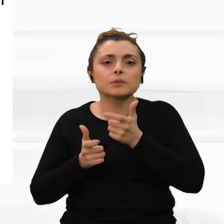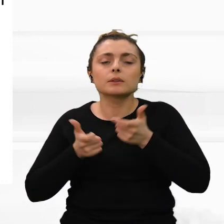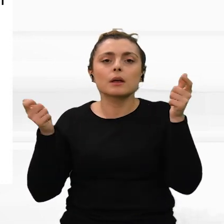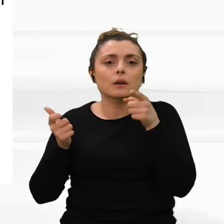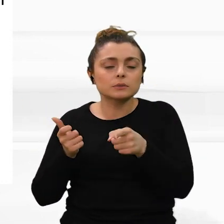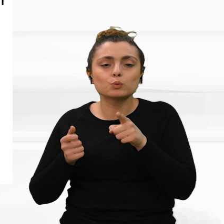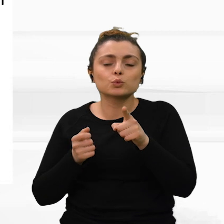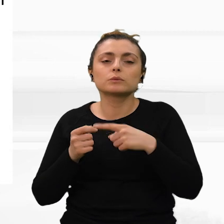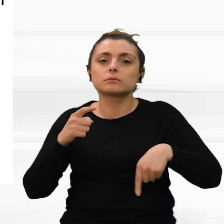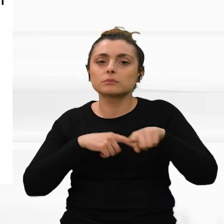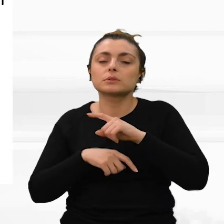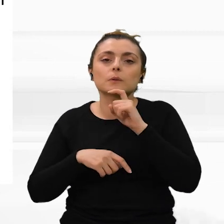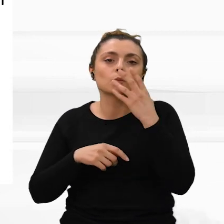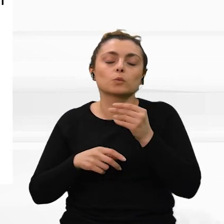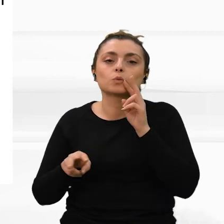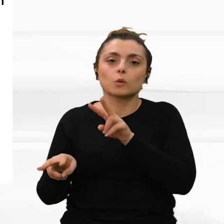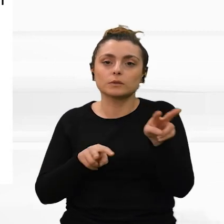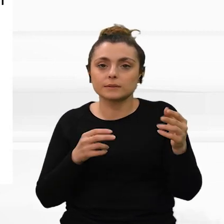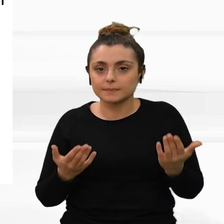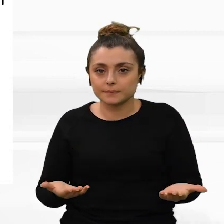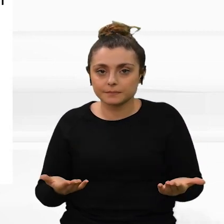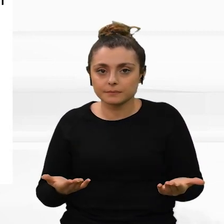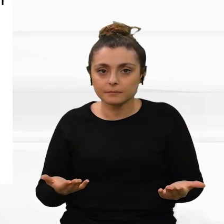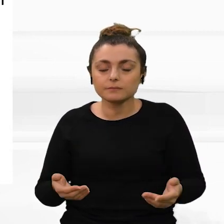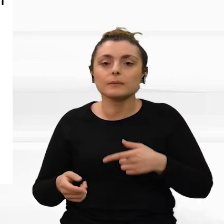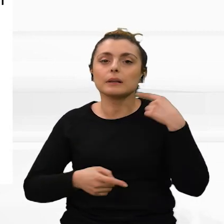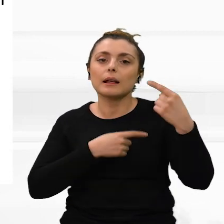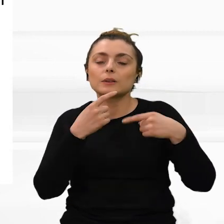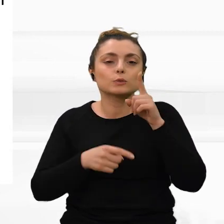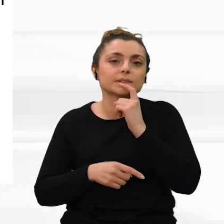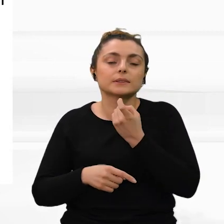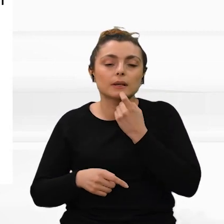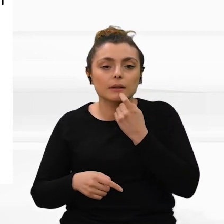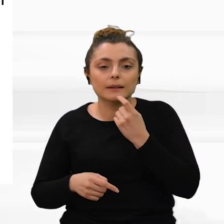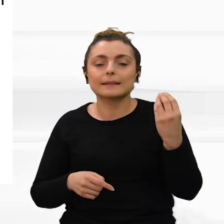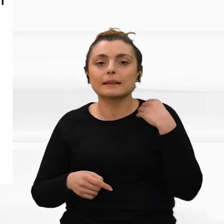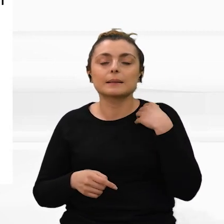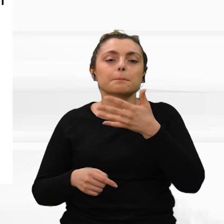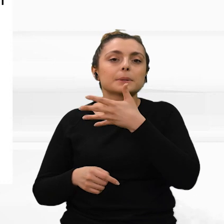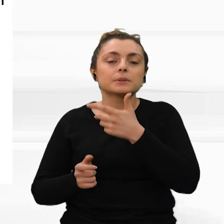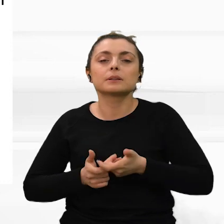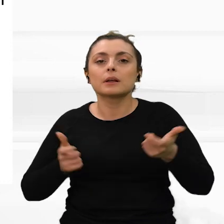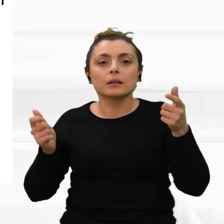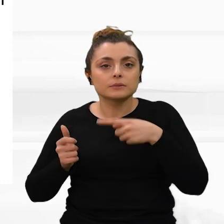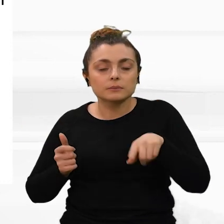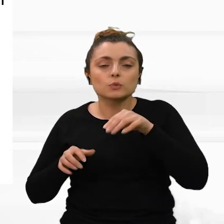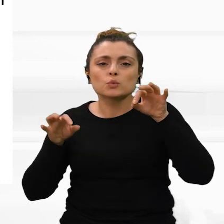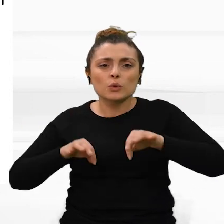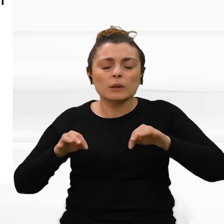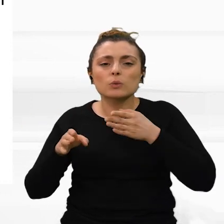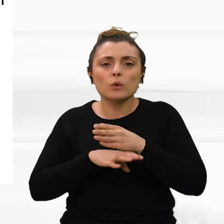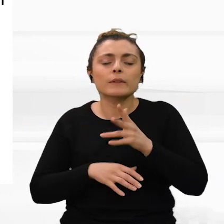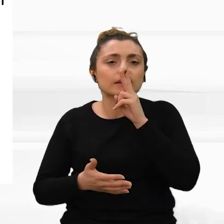bilimsel gelişmeler bu teorinin yanlış olduğunu gösterdi Acaba gelecek göz yıllarda yeni bilimsel gelişmelerle